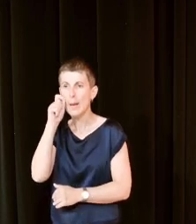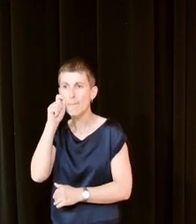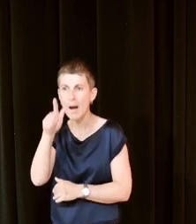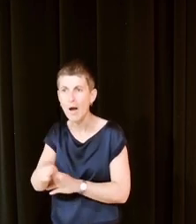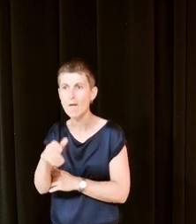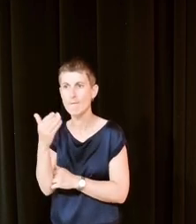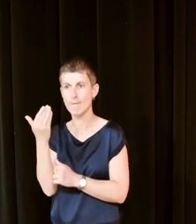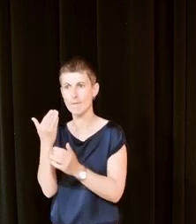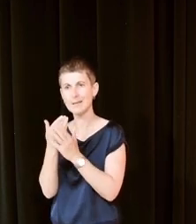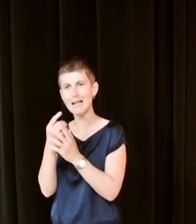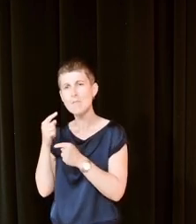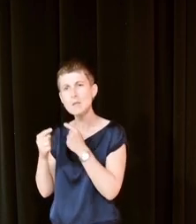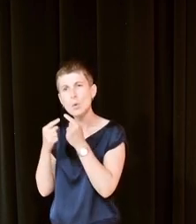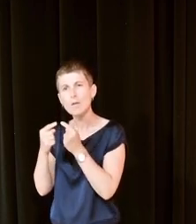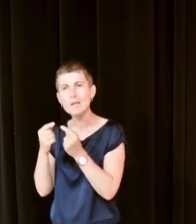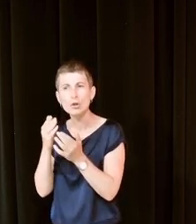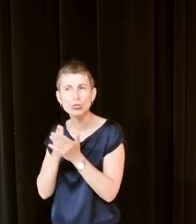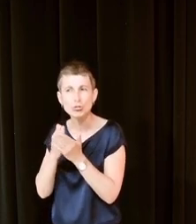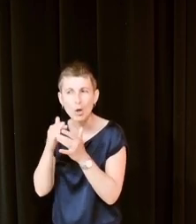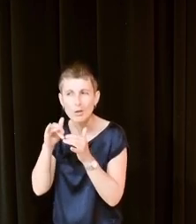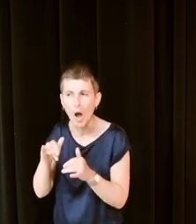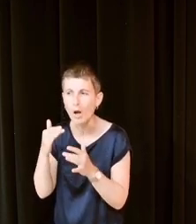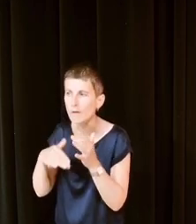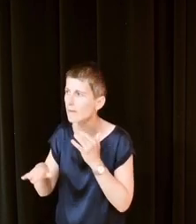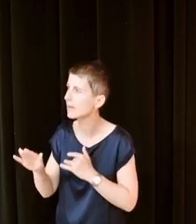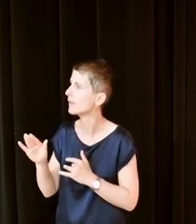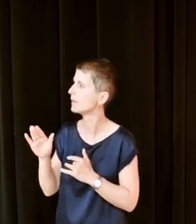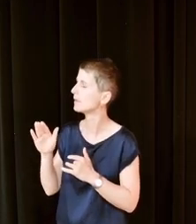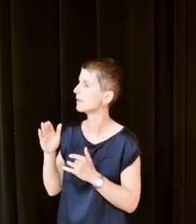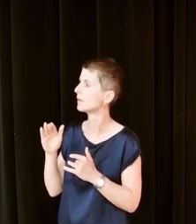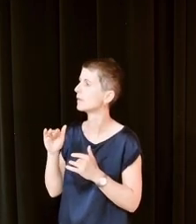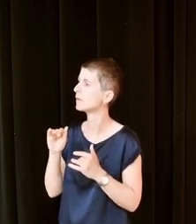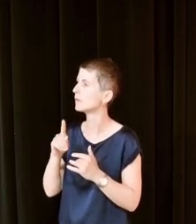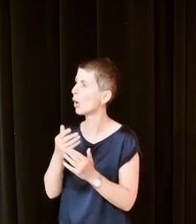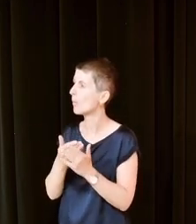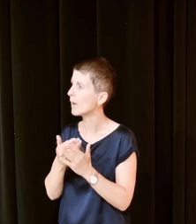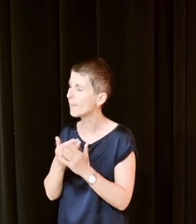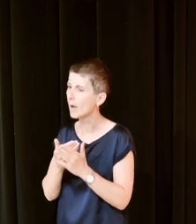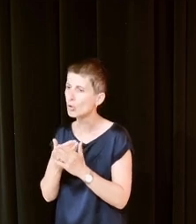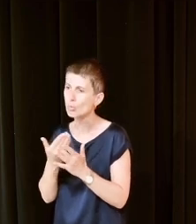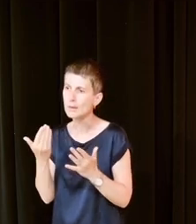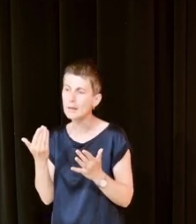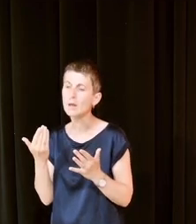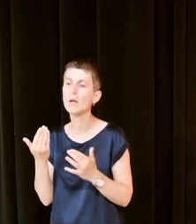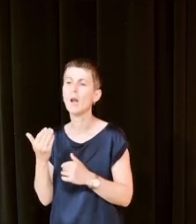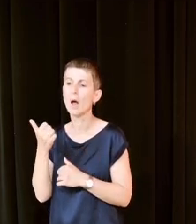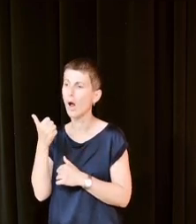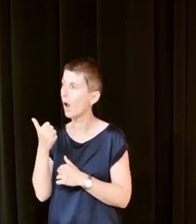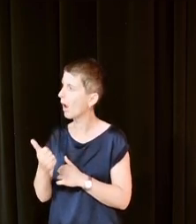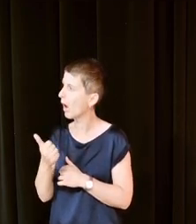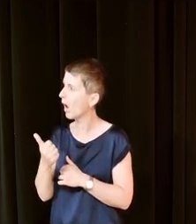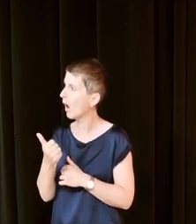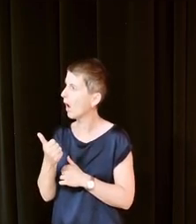war, gar nicht mehr spürbar war. Zum Beispiel auch gleich in einem Fallbeispiel dann noch meine Frau, die plötzlich entdeckt hat, ja eigentlich, das wieder zum